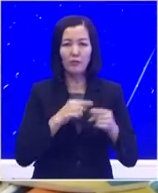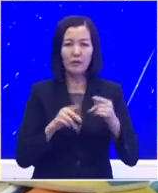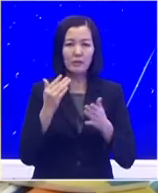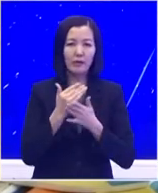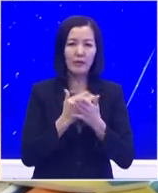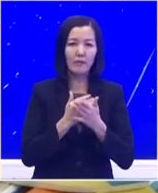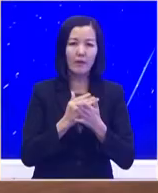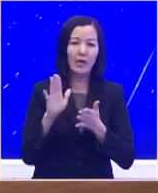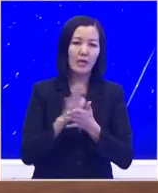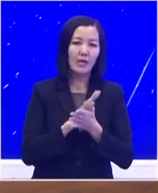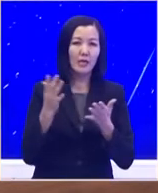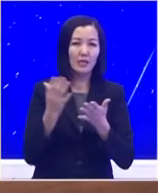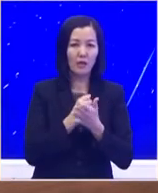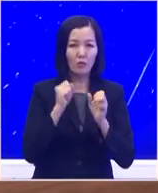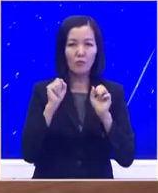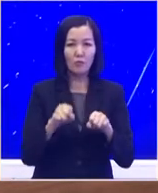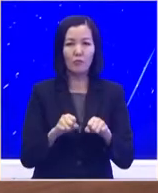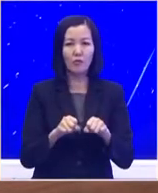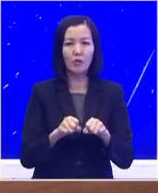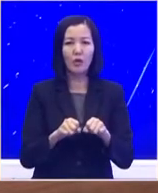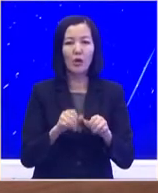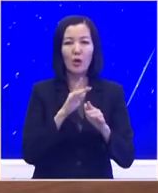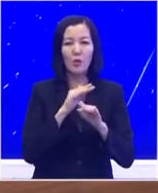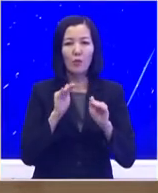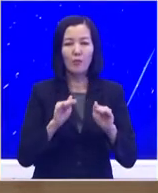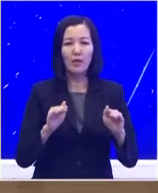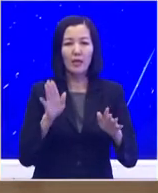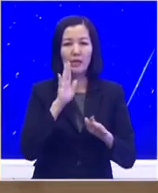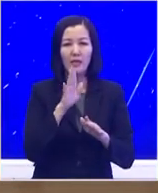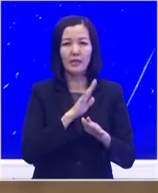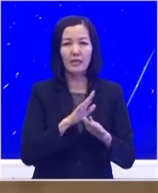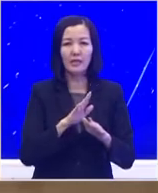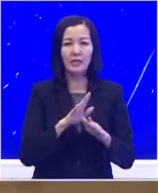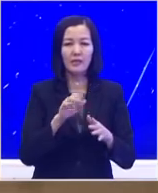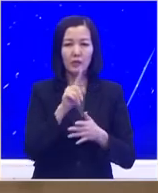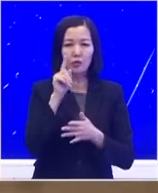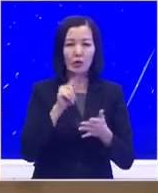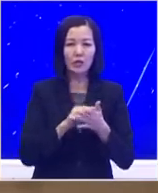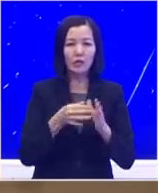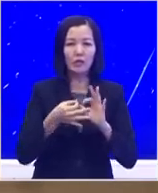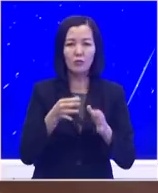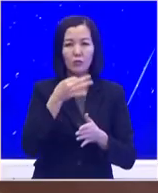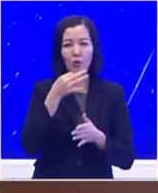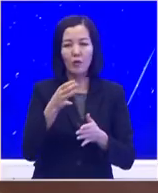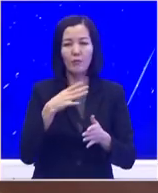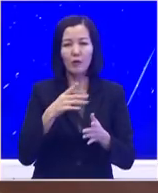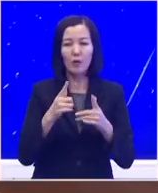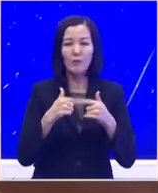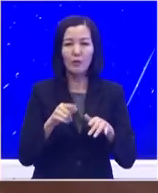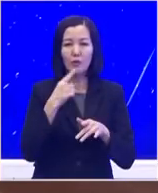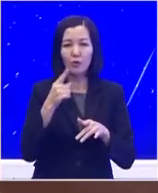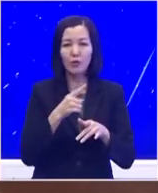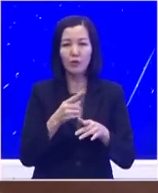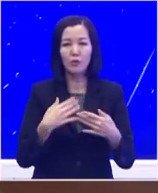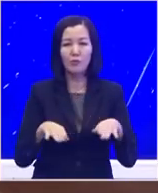бағдарламасымен қайтарымсыз грант алу мүмкіндіктері мол екенін жеткізді. Көп балалы аналардың көкейтесті сауалдарына түсінді жауап берді.